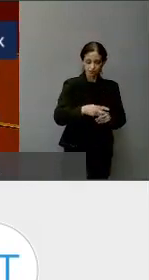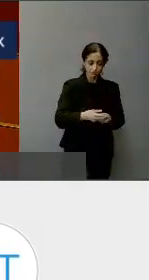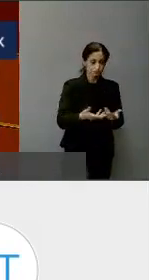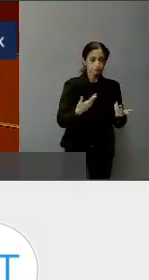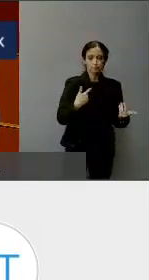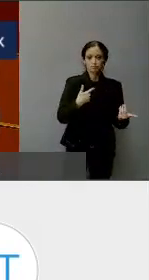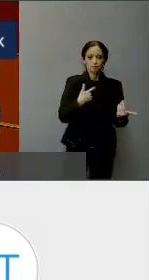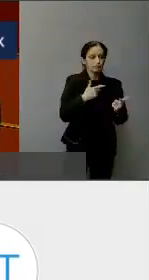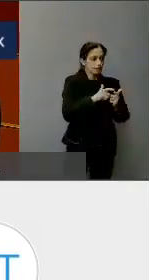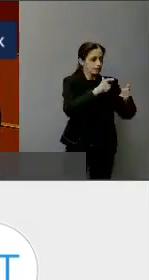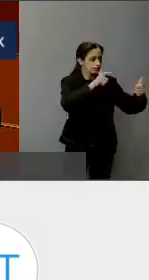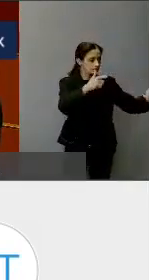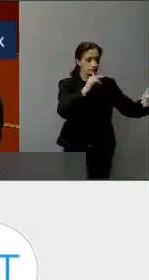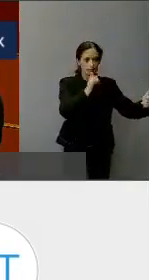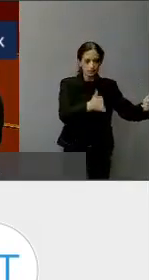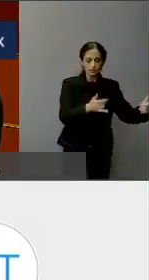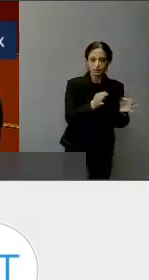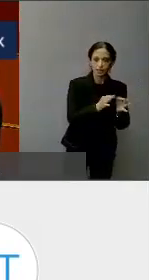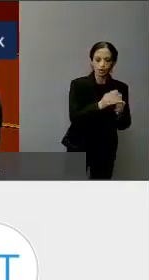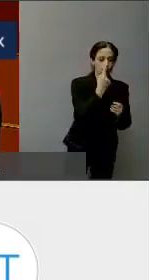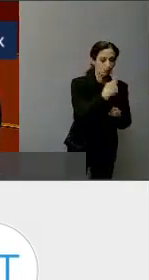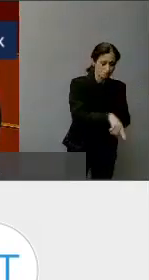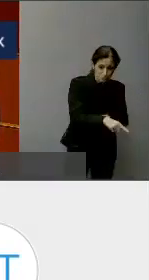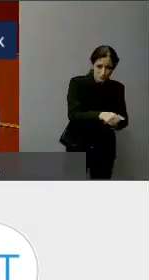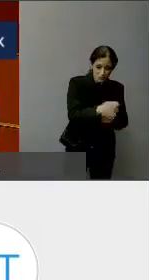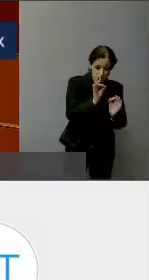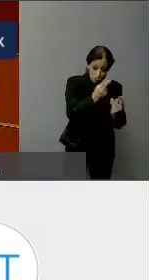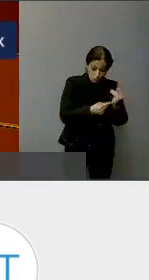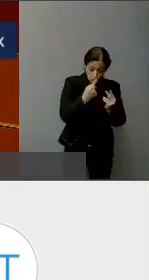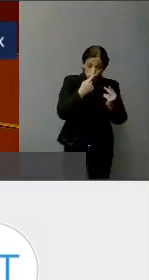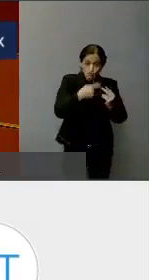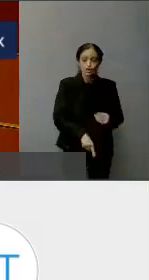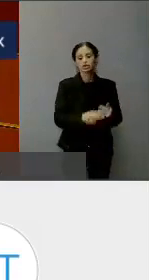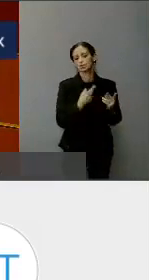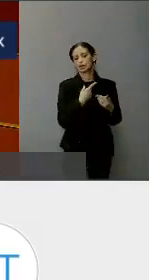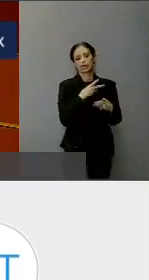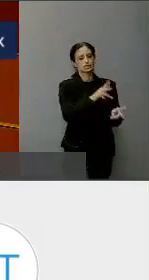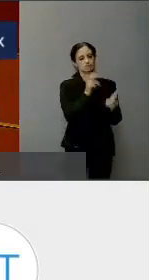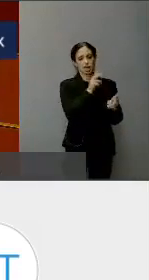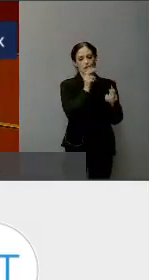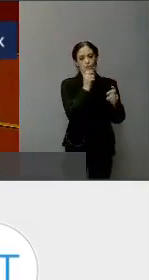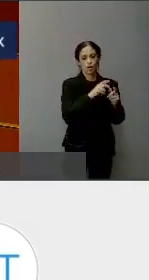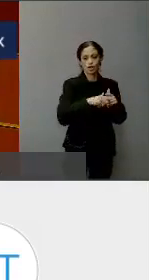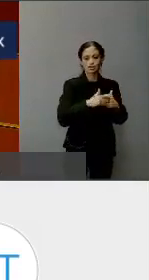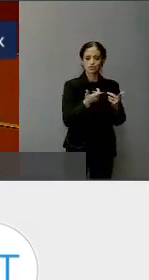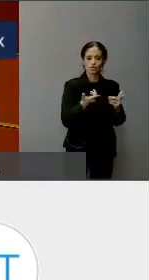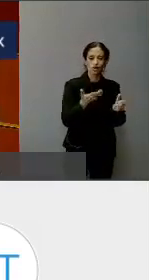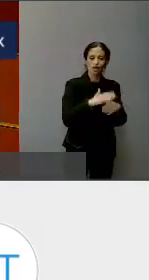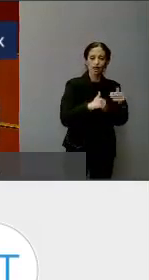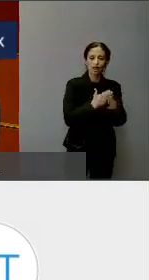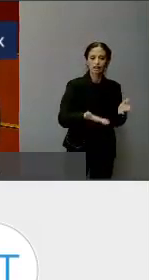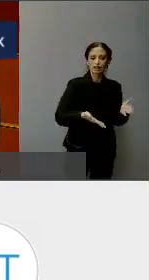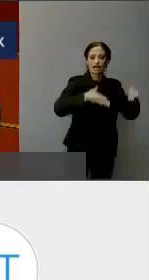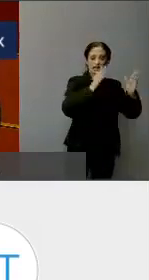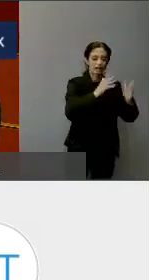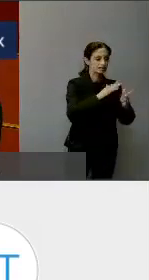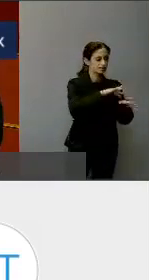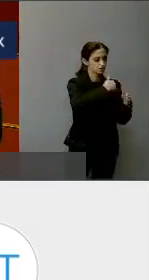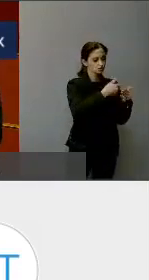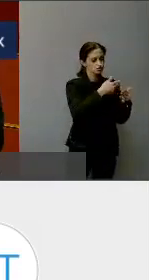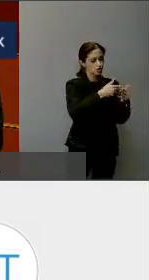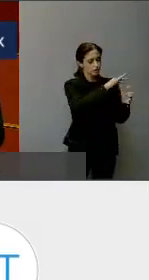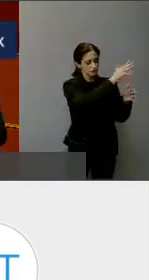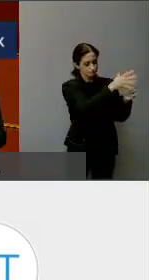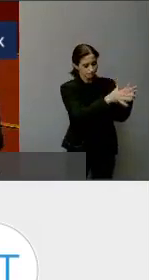questa è una speculazione edilizia è una speculazione edilizia bella e buona una colata di 10 mila metri quadri di cemento sulla collina della decima che sia